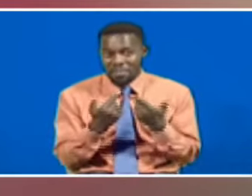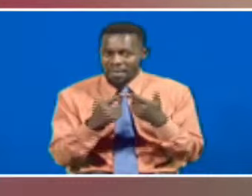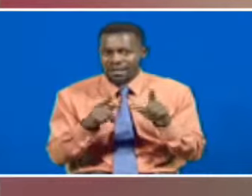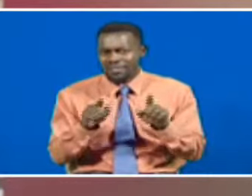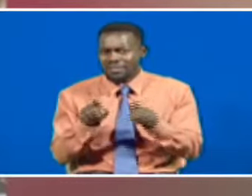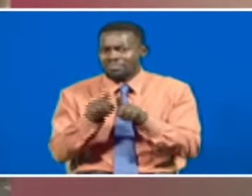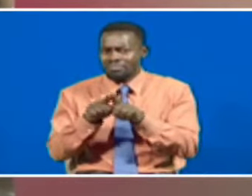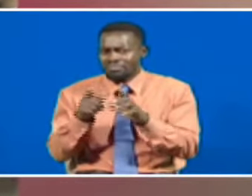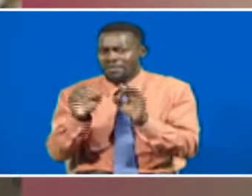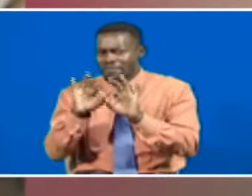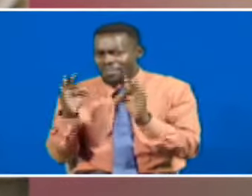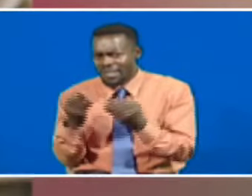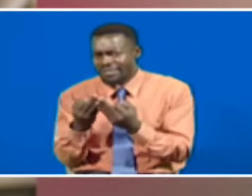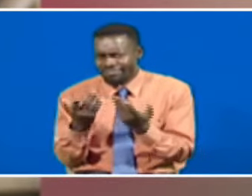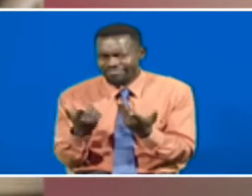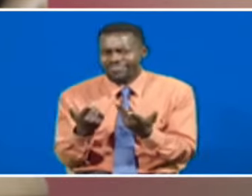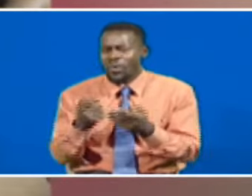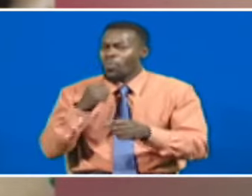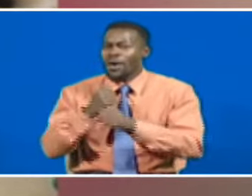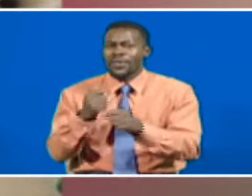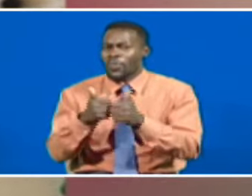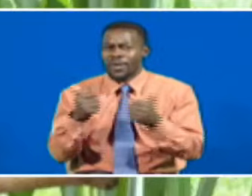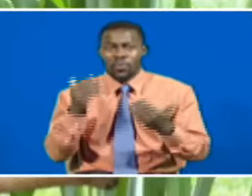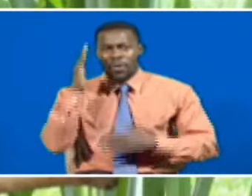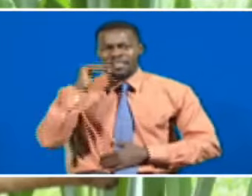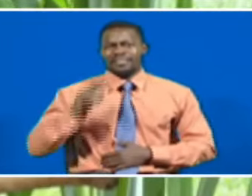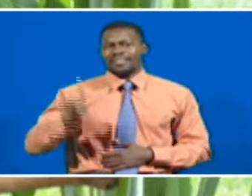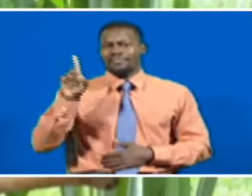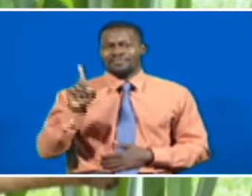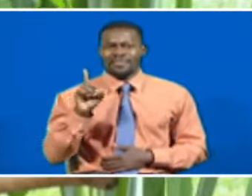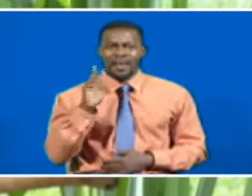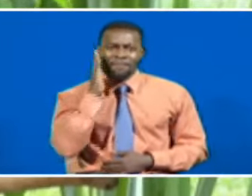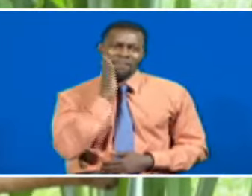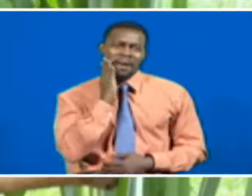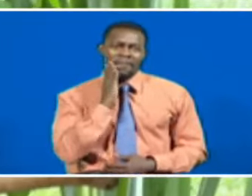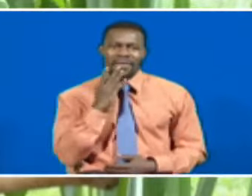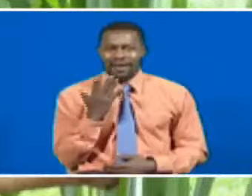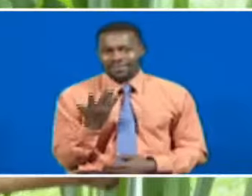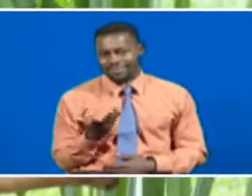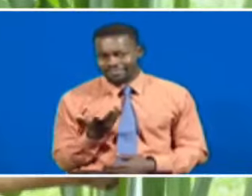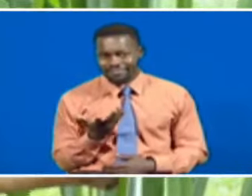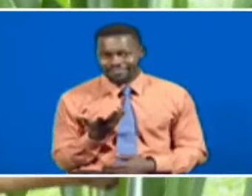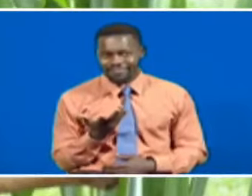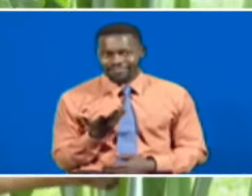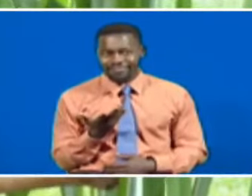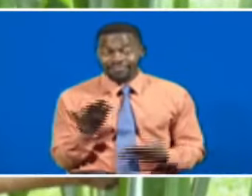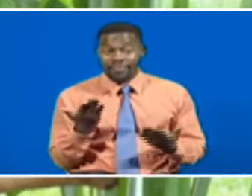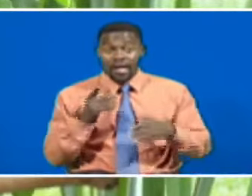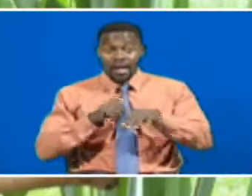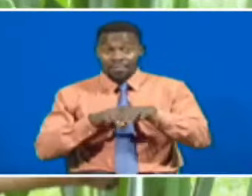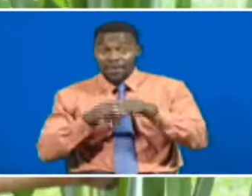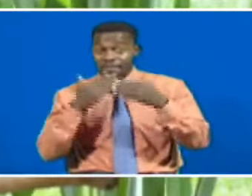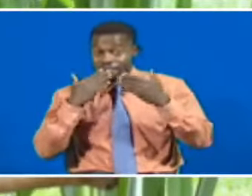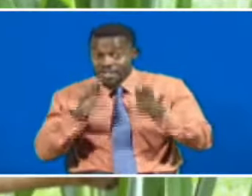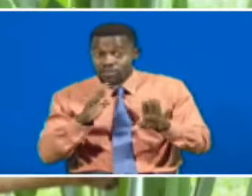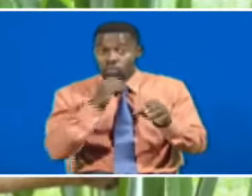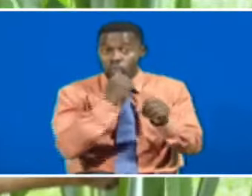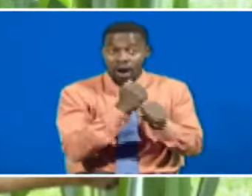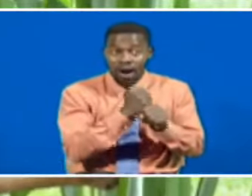hajatelekeza majukumu yake kama mama. Huwa nahakikisha sana ya kwamba akishafika napatiwa ile ripoti na tunazungumza